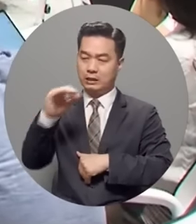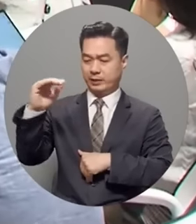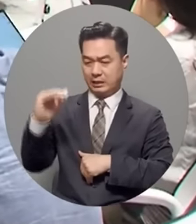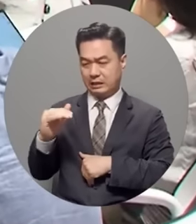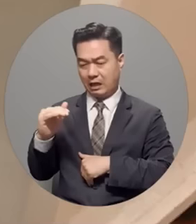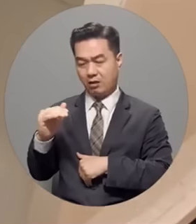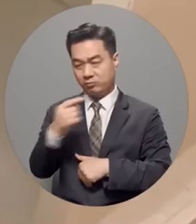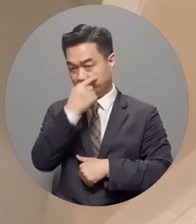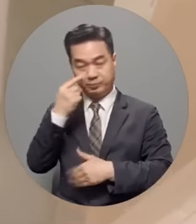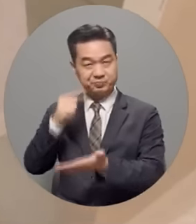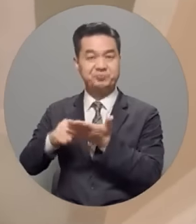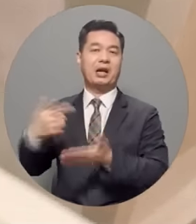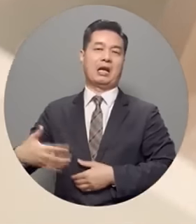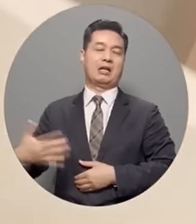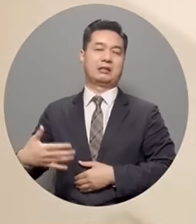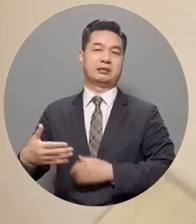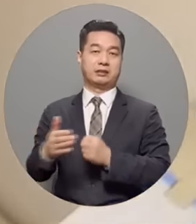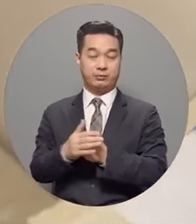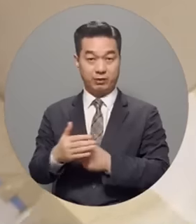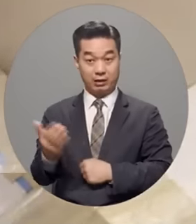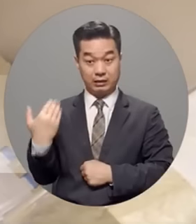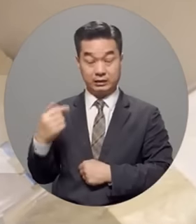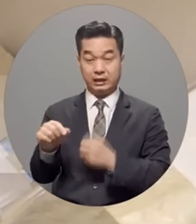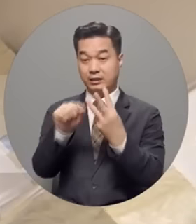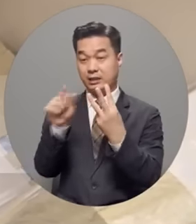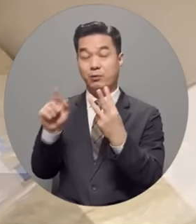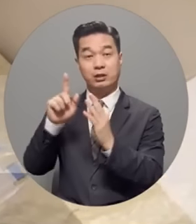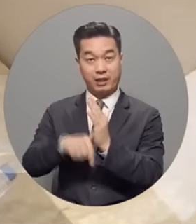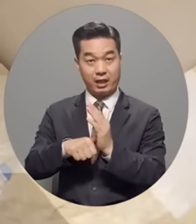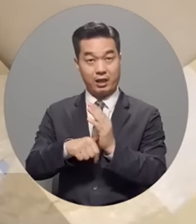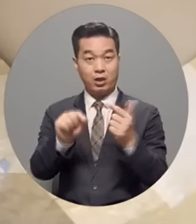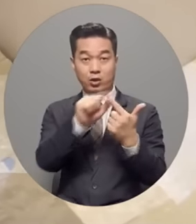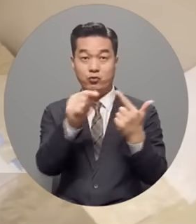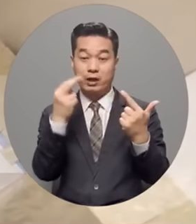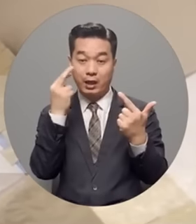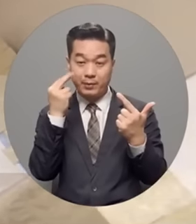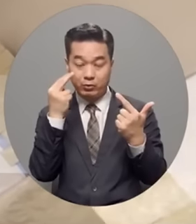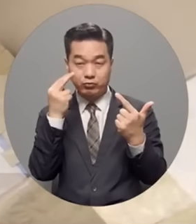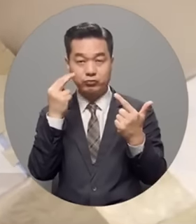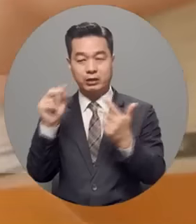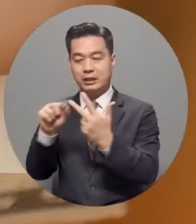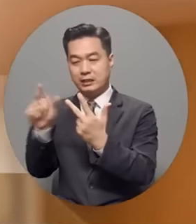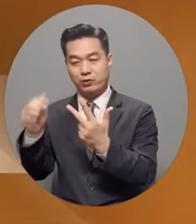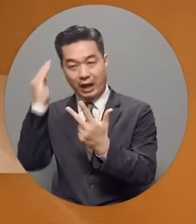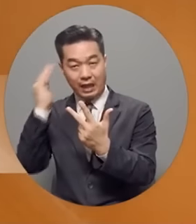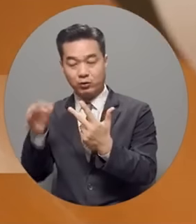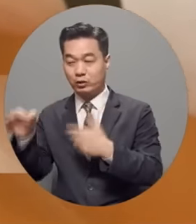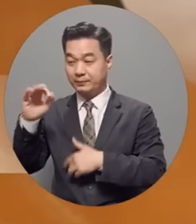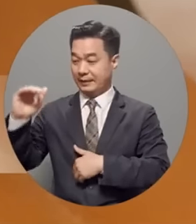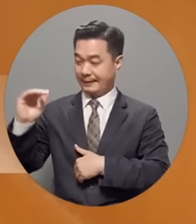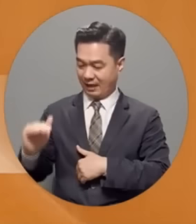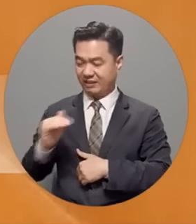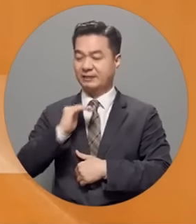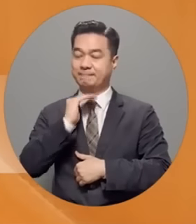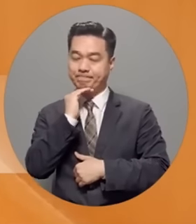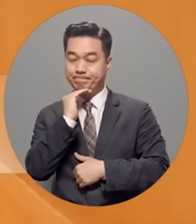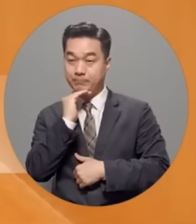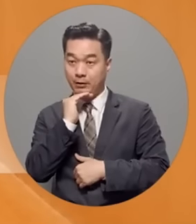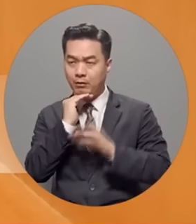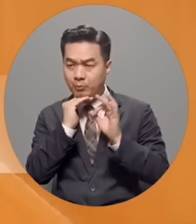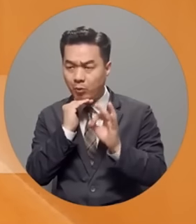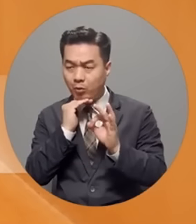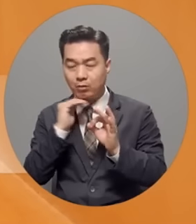말했습니다. 지난달까지만 해도 6월에 미국, 7월에 우리나라 금리가 내려갈 거라는 예상이 지배적이었지만